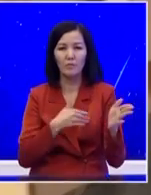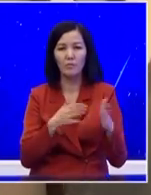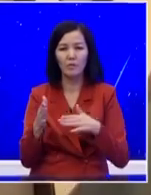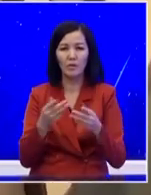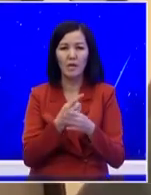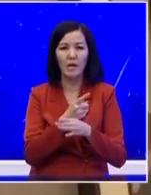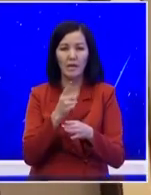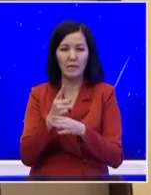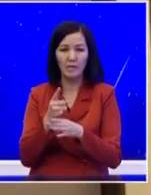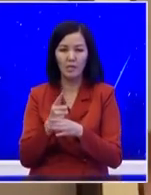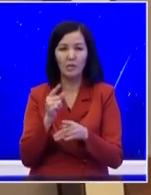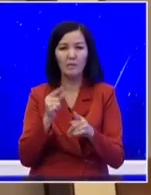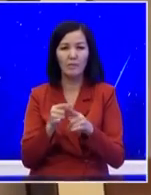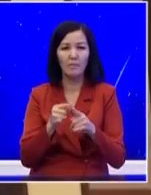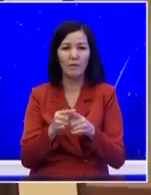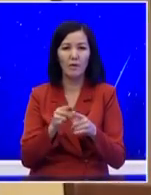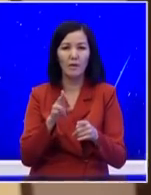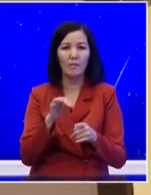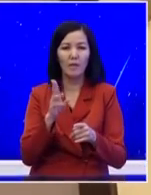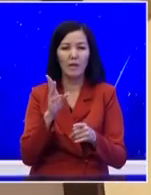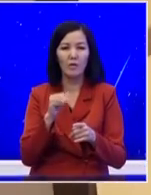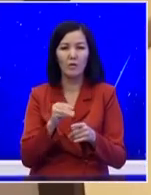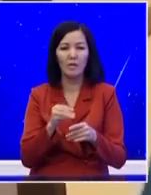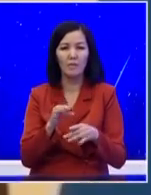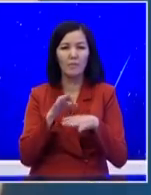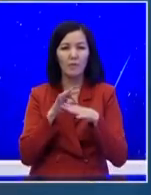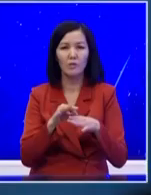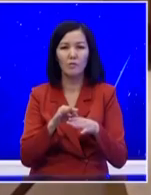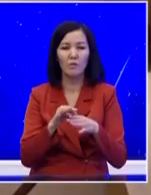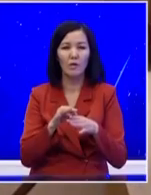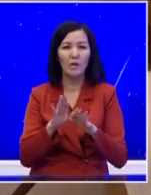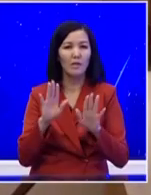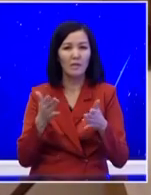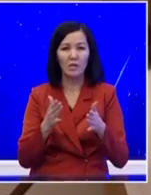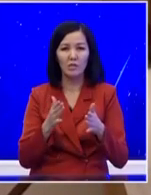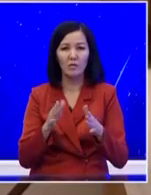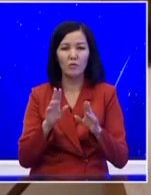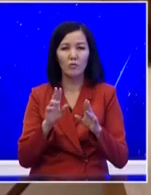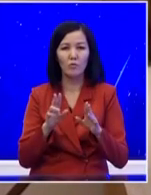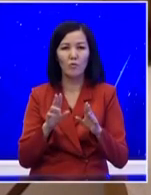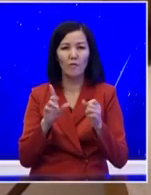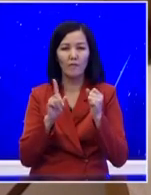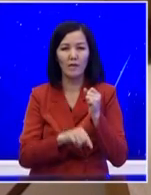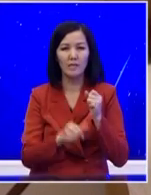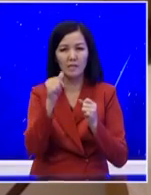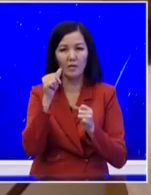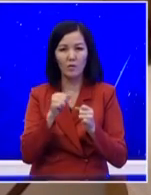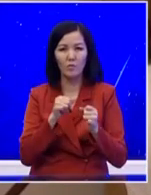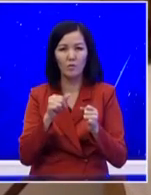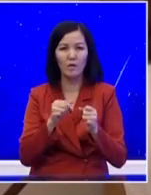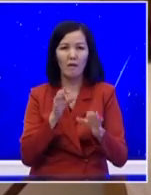снятия ограничений. По словам премьера Педро Санчеса, если не произойдет ничего неожиданного, то в конце июня страна вернется